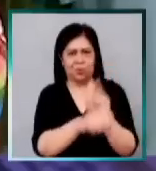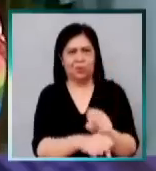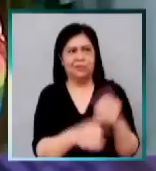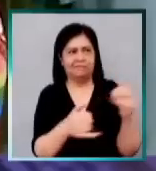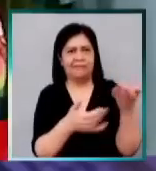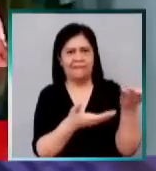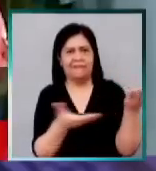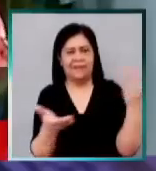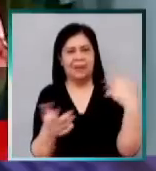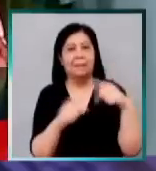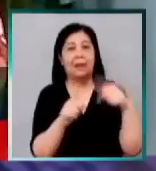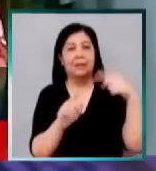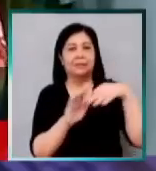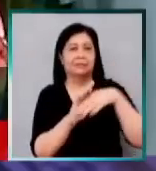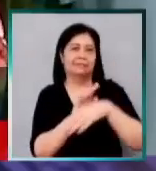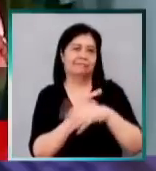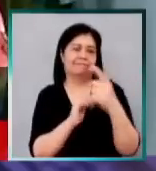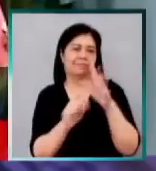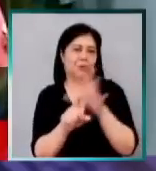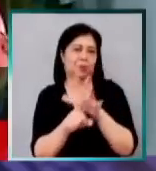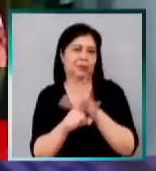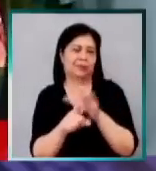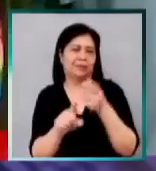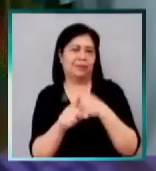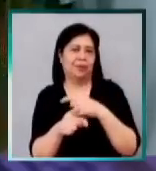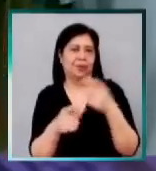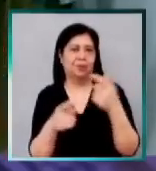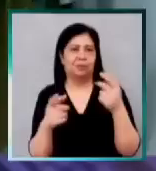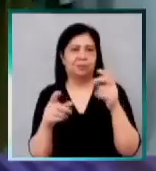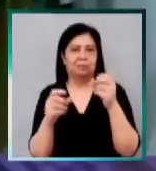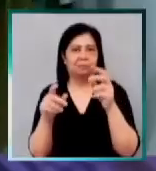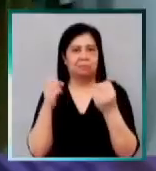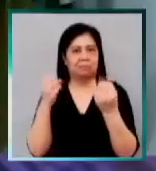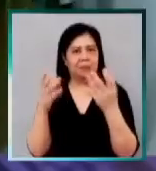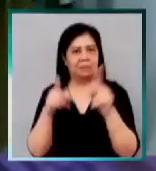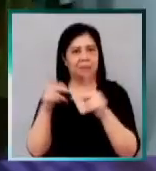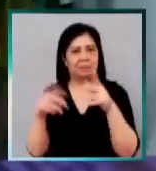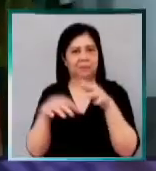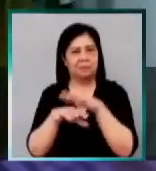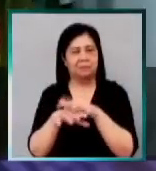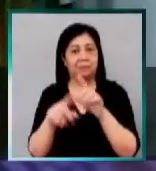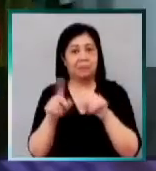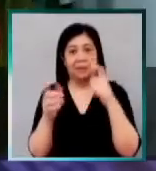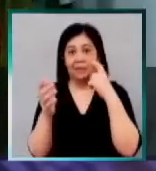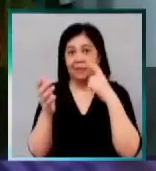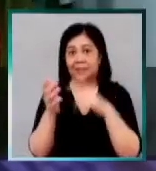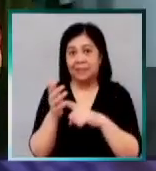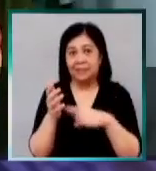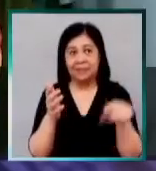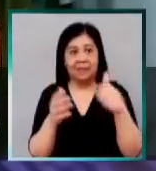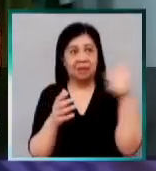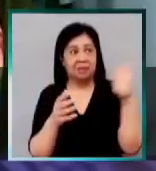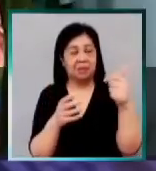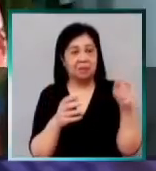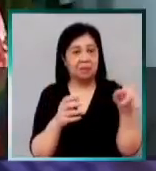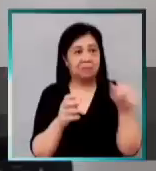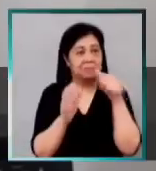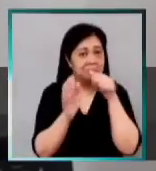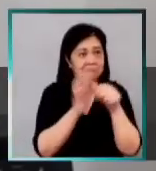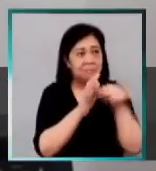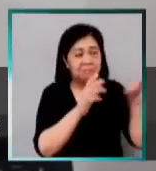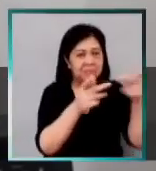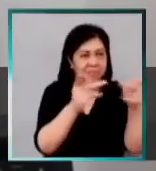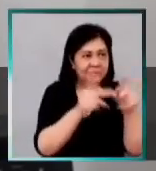Nag-decline lang siya in popularity from the mainstream. Pero pagtitingnan natin yung sa underground music scene, it's always been